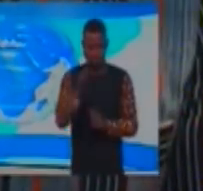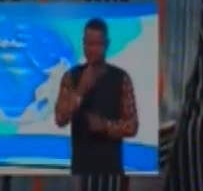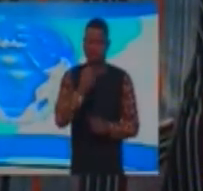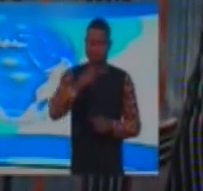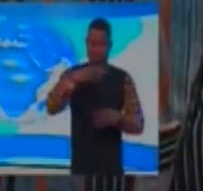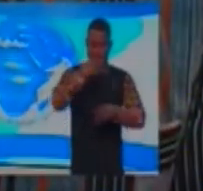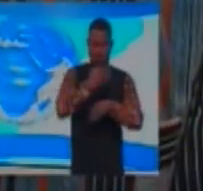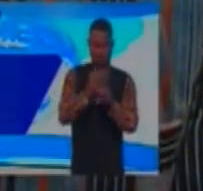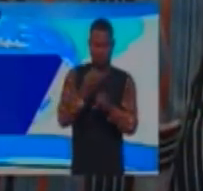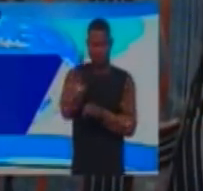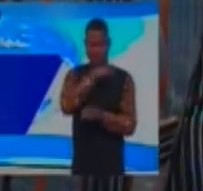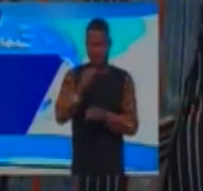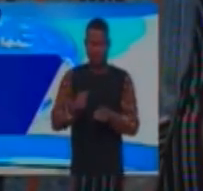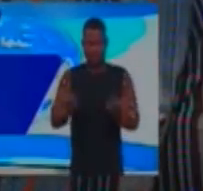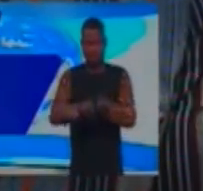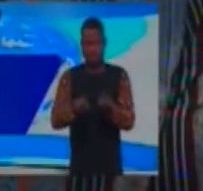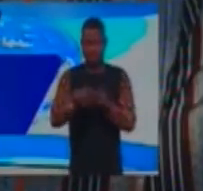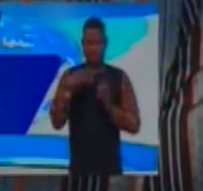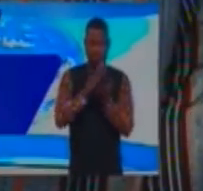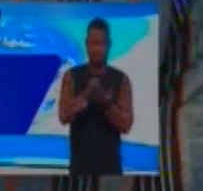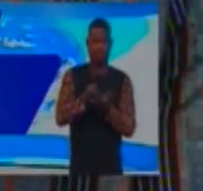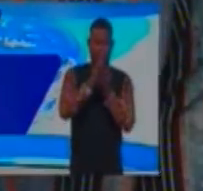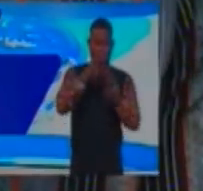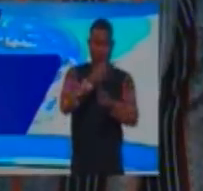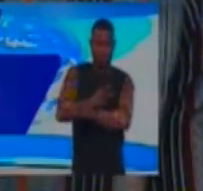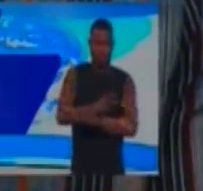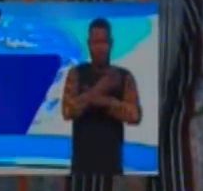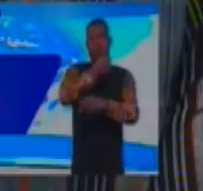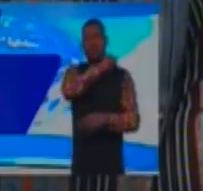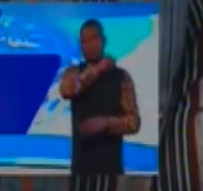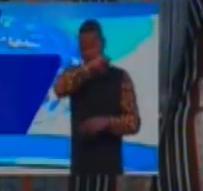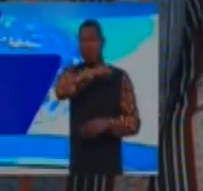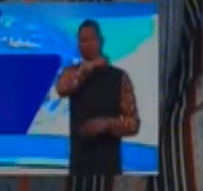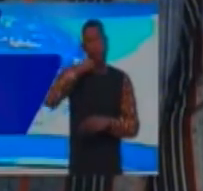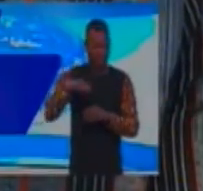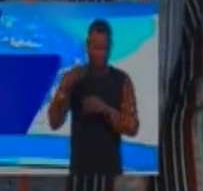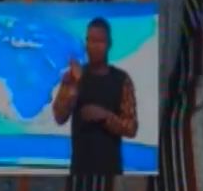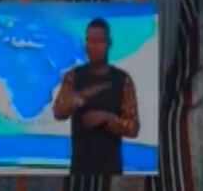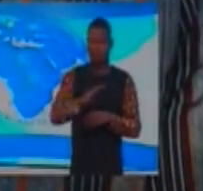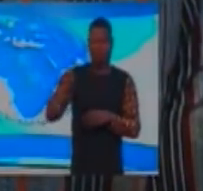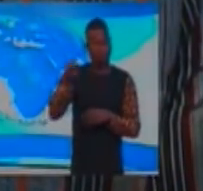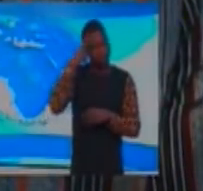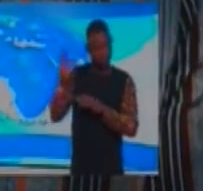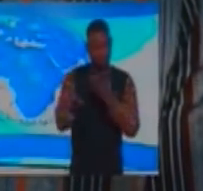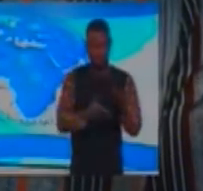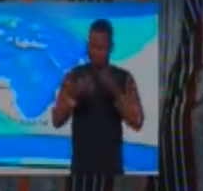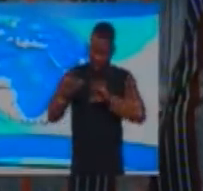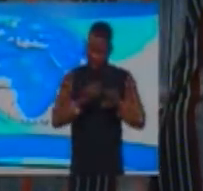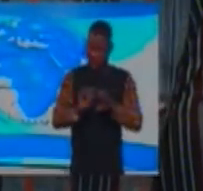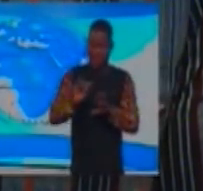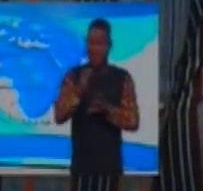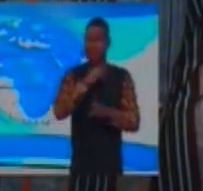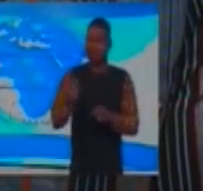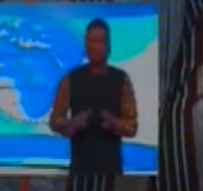créer une sorte de port sec à Bobo Dioulasso pour amener l'Internet en vrac et permettre donc aux entreprises qui